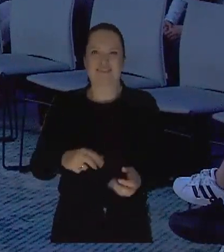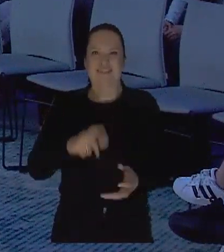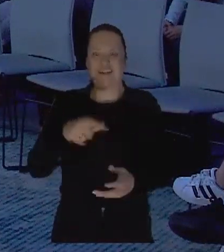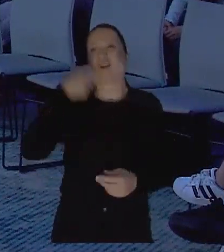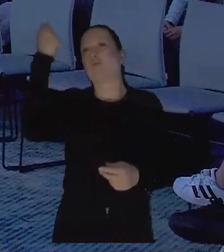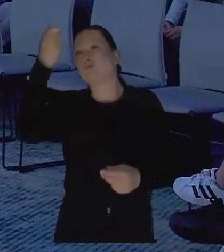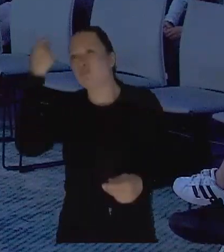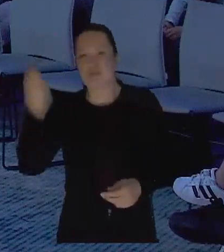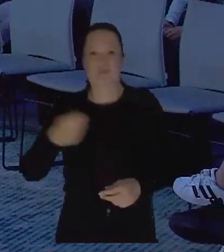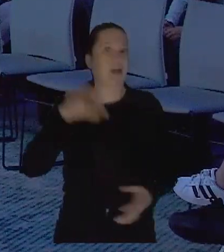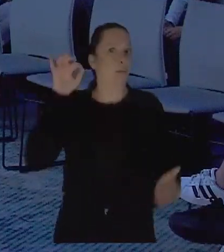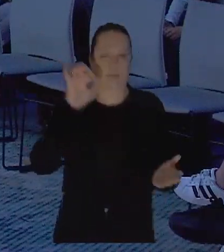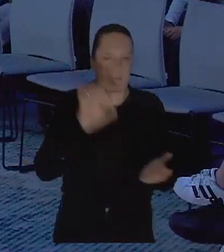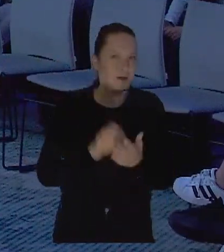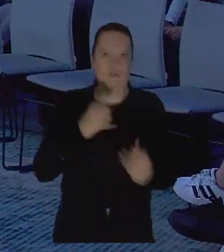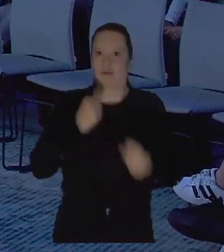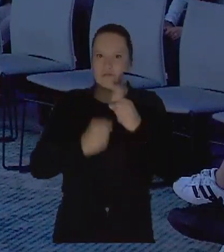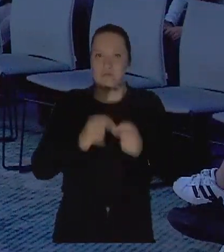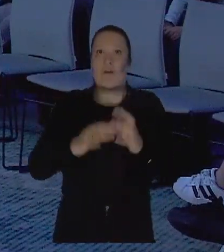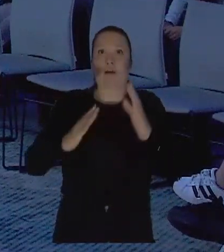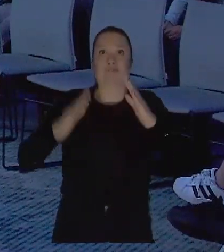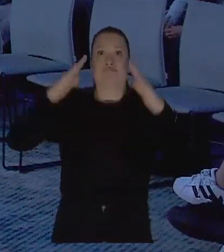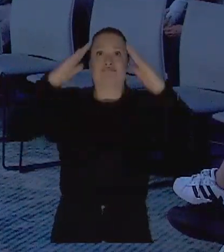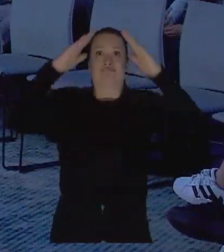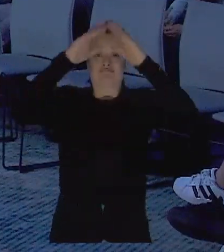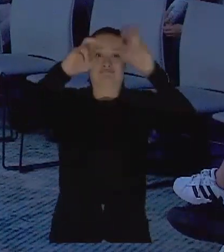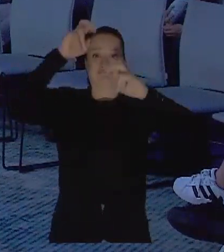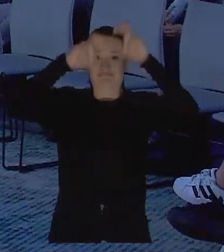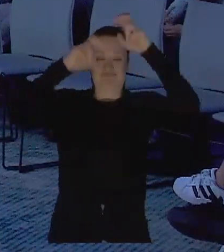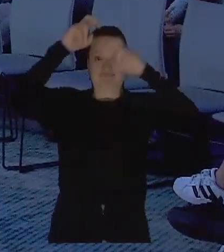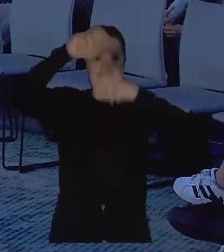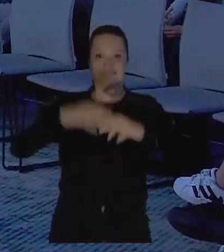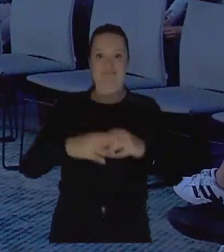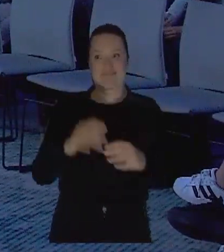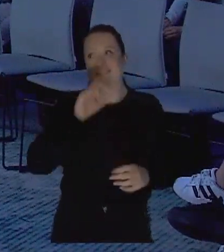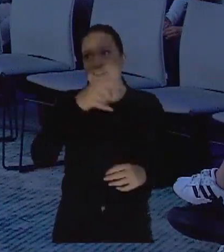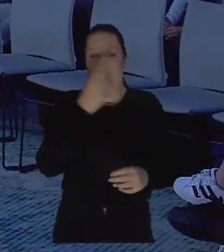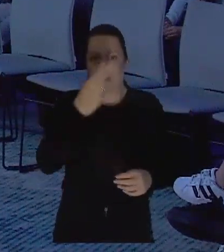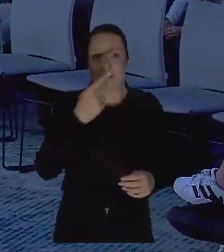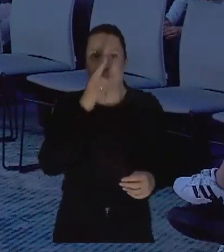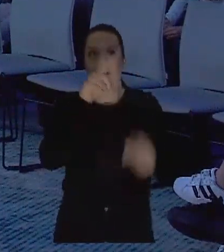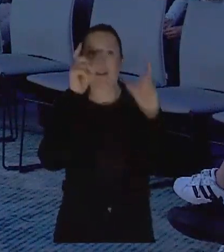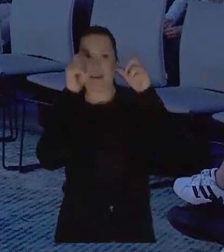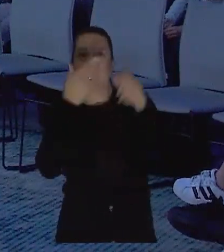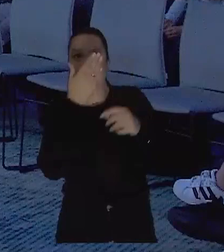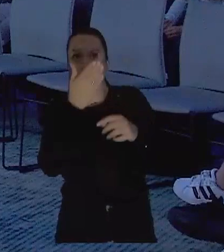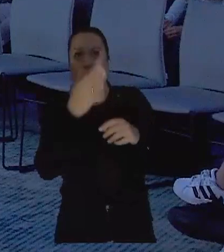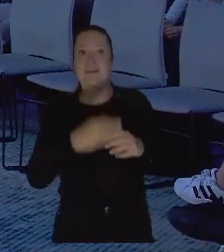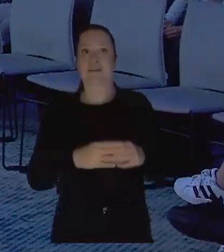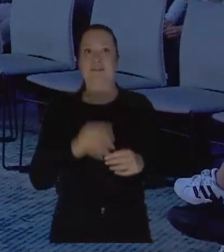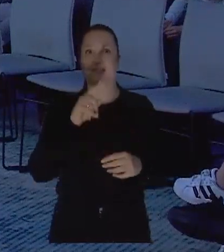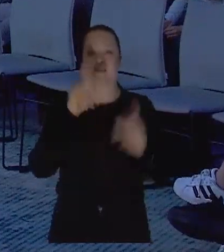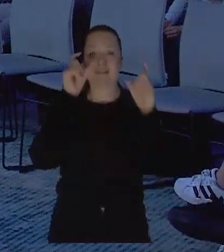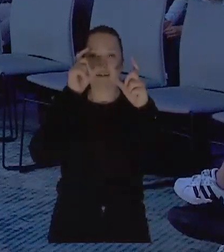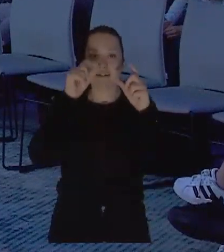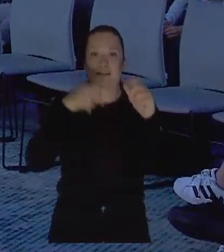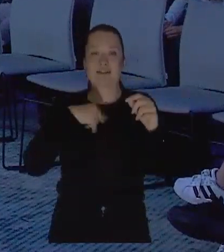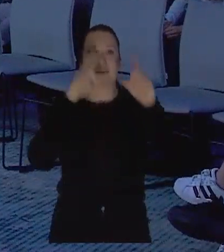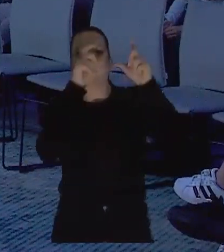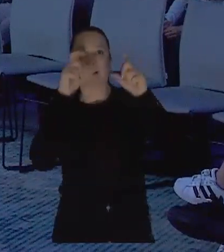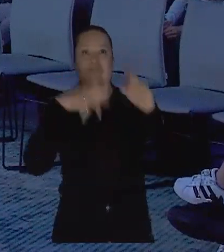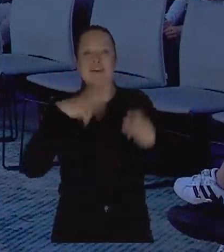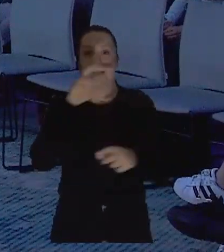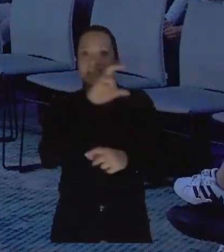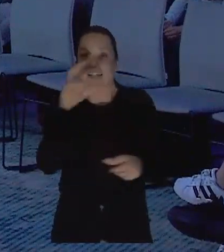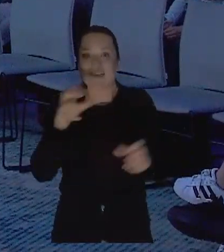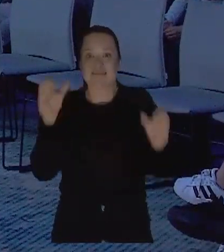podróże, a już na pewno wspinanie się na piramidy. To jest, proszę Państwa, jeśli mogę sobie pozwolić, zwróćcie uwagę na to zdjęcie. To jest zdjęcie, które zatrzymało czas,